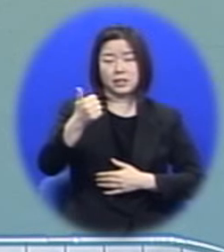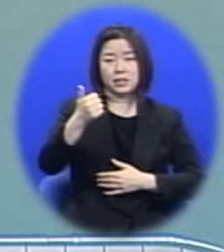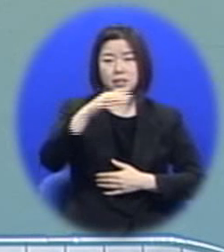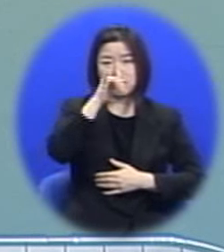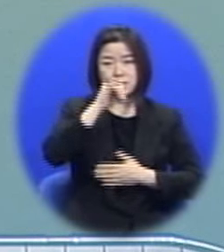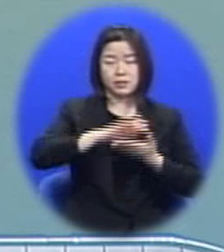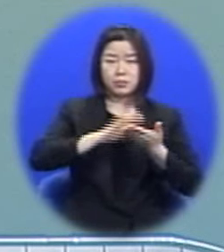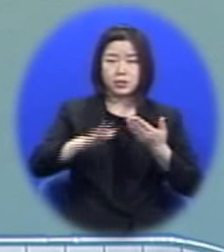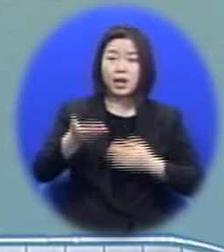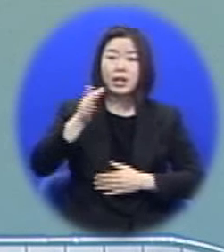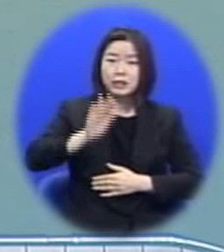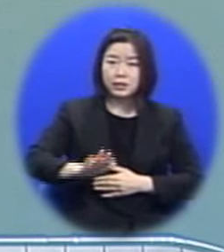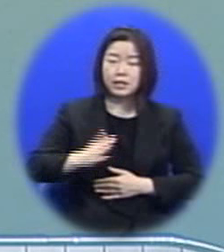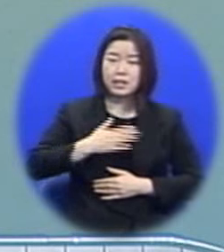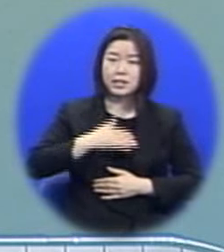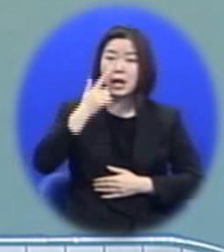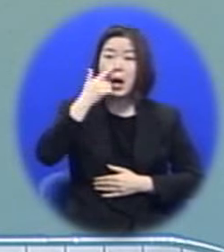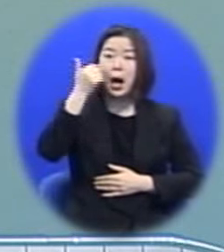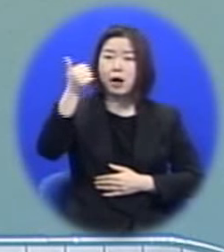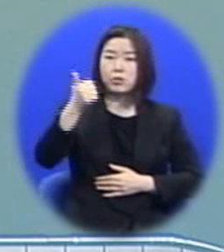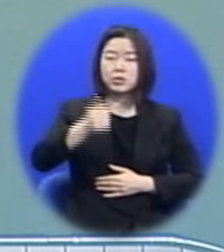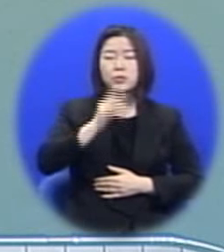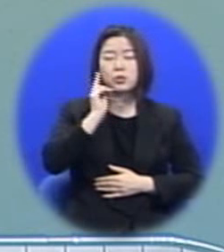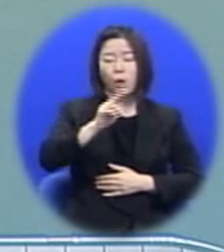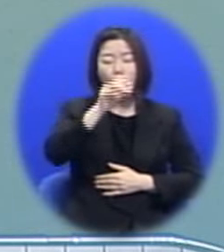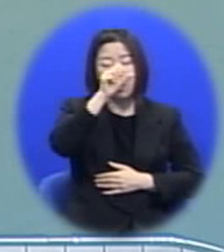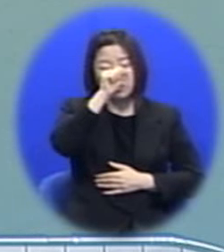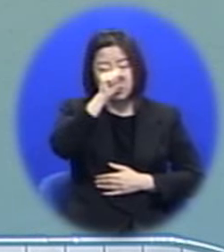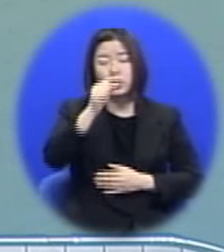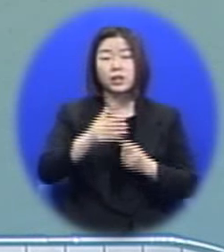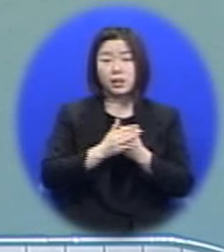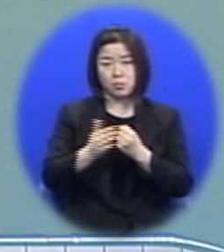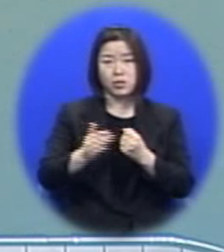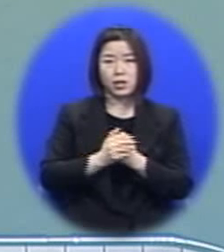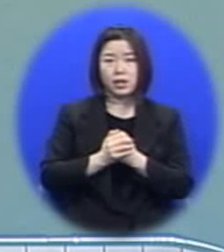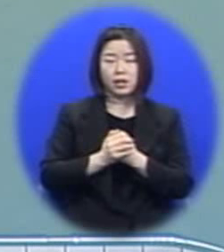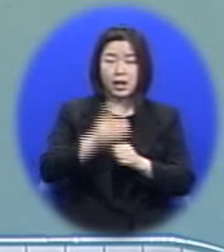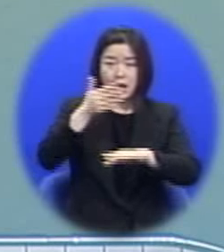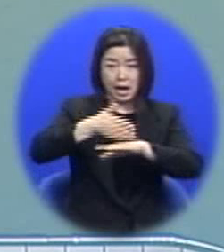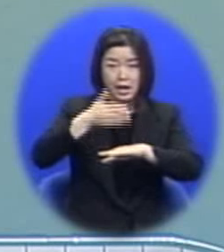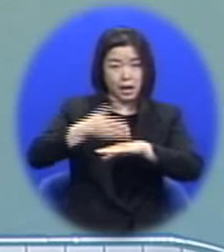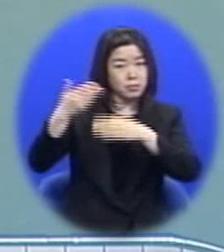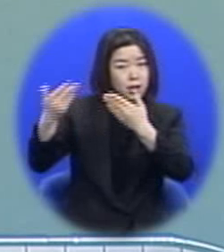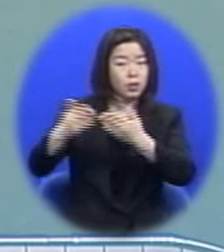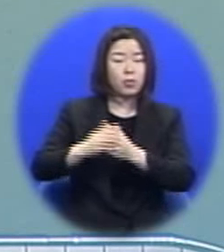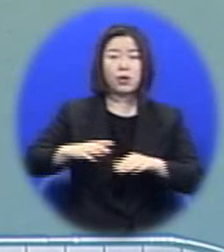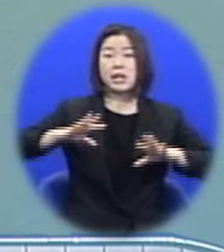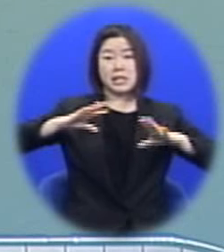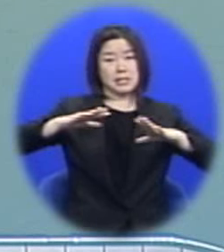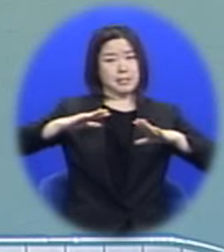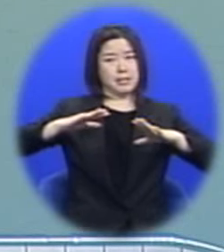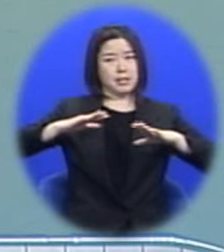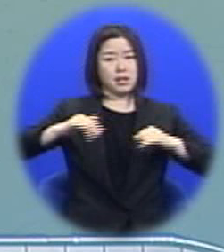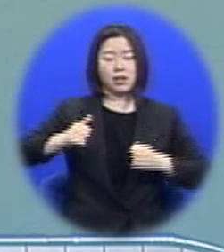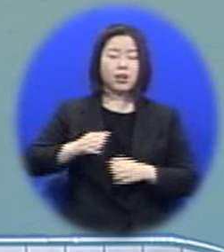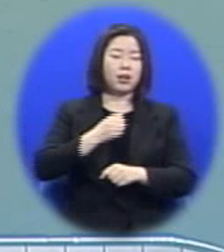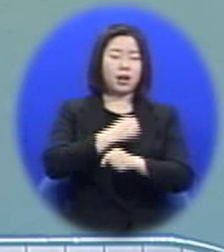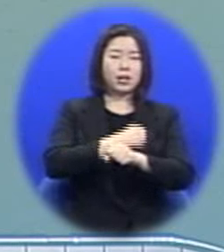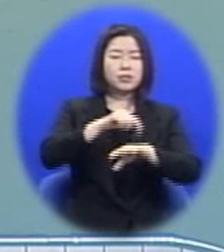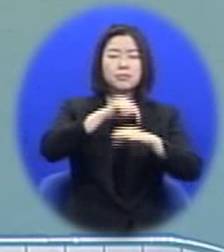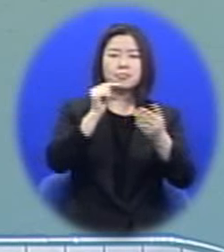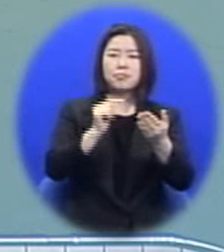그러나 저는 저희 아버님이 너무 좋으시다고 감사하고 자랑스러워하는 그런